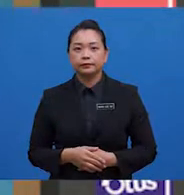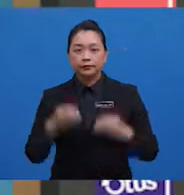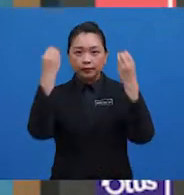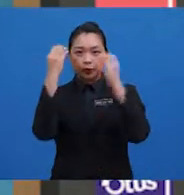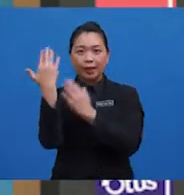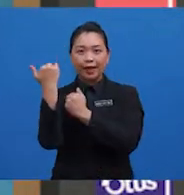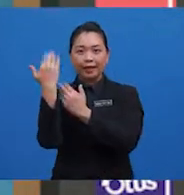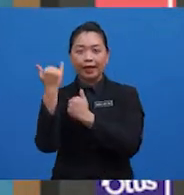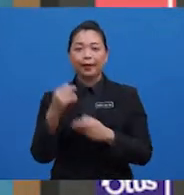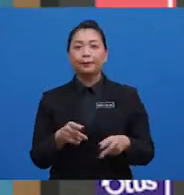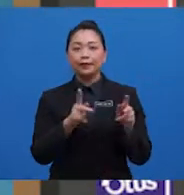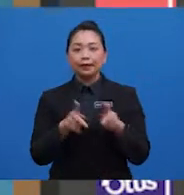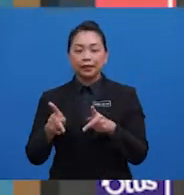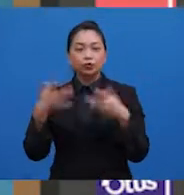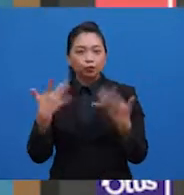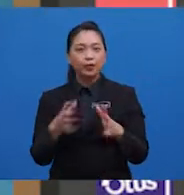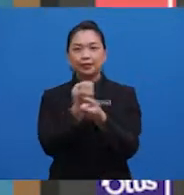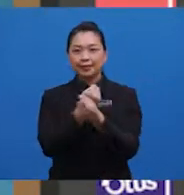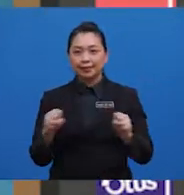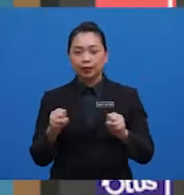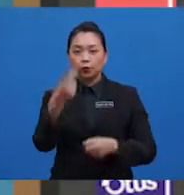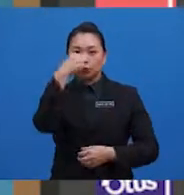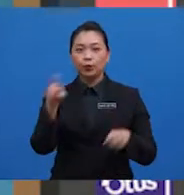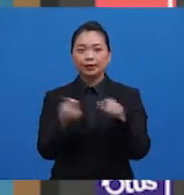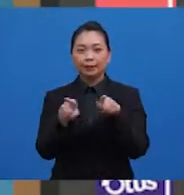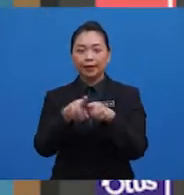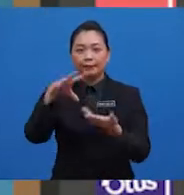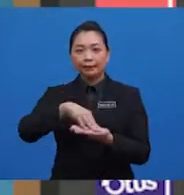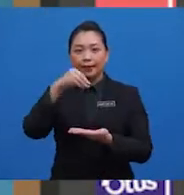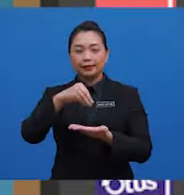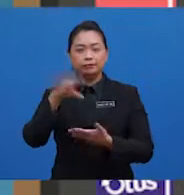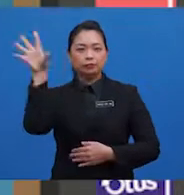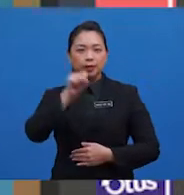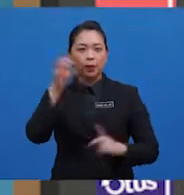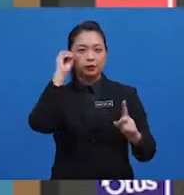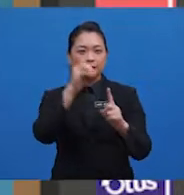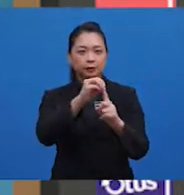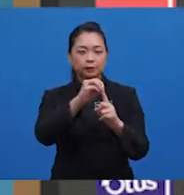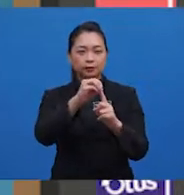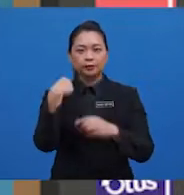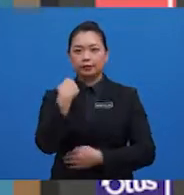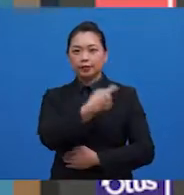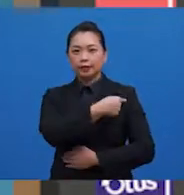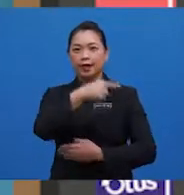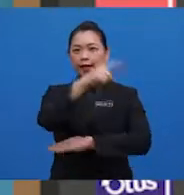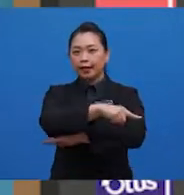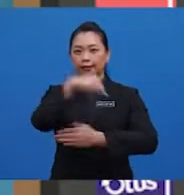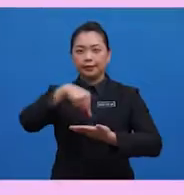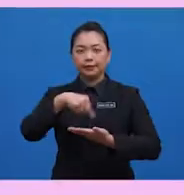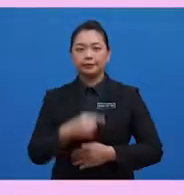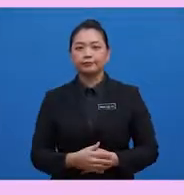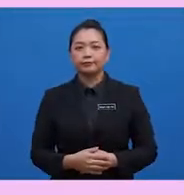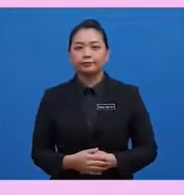Cikgu berharap pelajar semua sudah bersedia untuk kita bersama-sama belajar dan mencapai objektif pembelajaran kita pada hari ini.